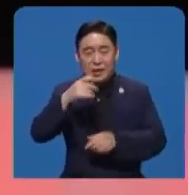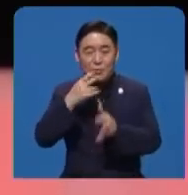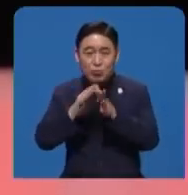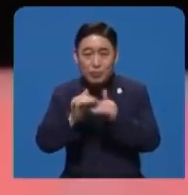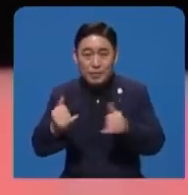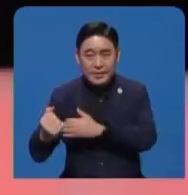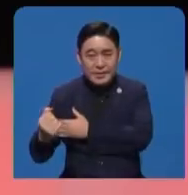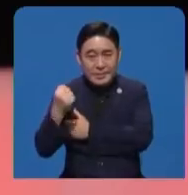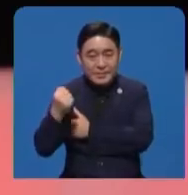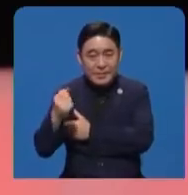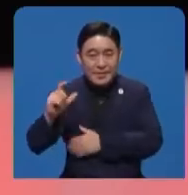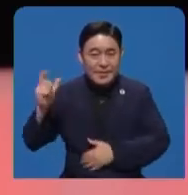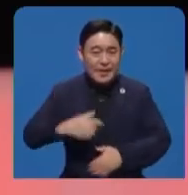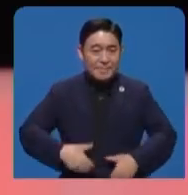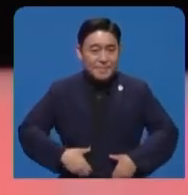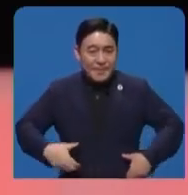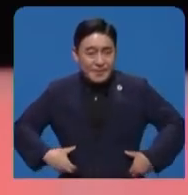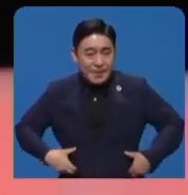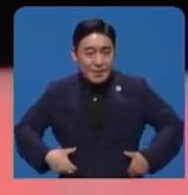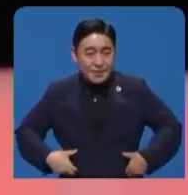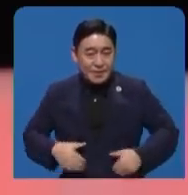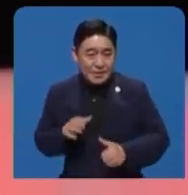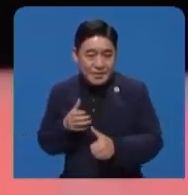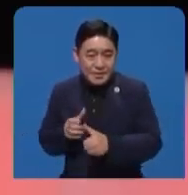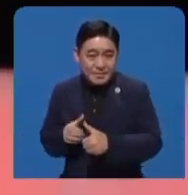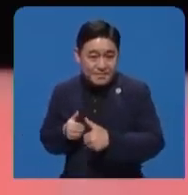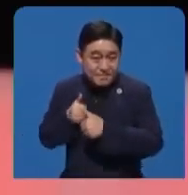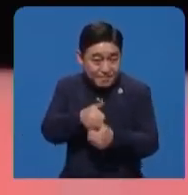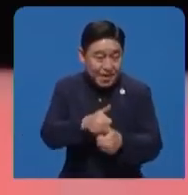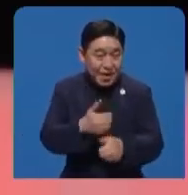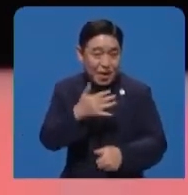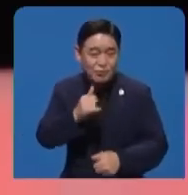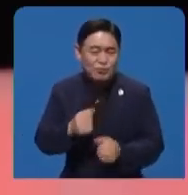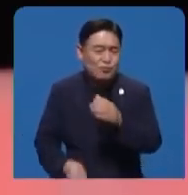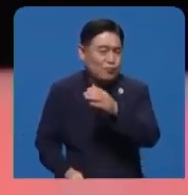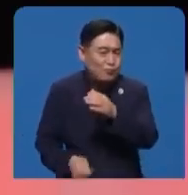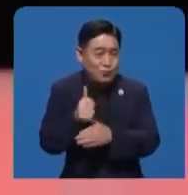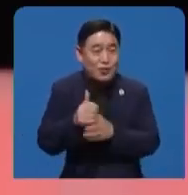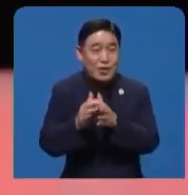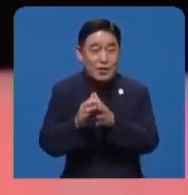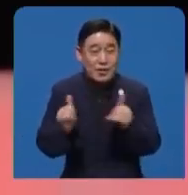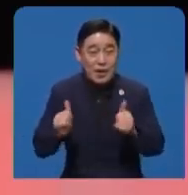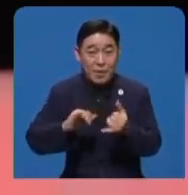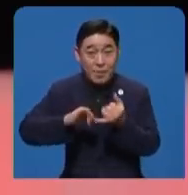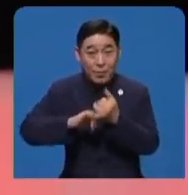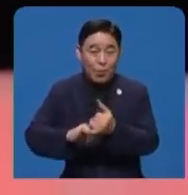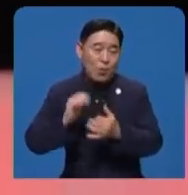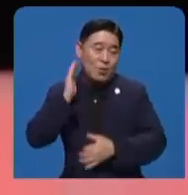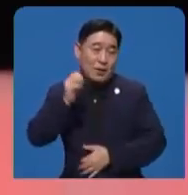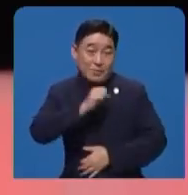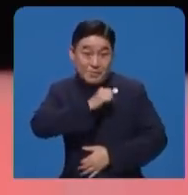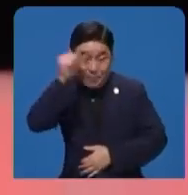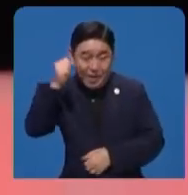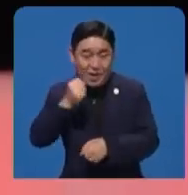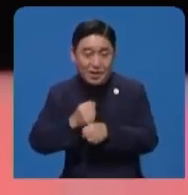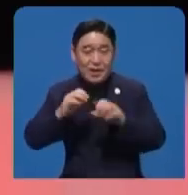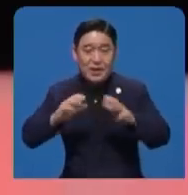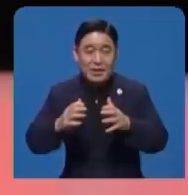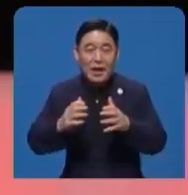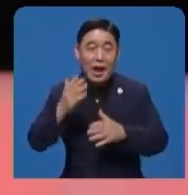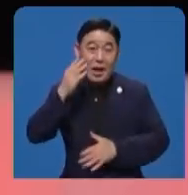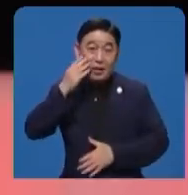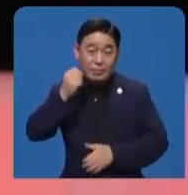후보를 실력과 강단 100장으로 제압할 수 있는 유일한 사람입니다. 반드시 대통령이 되어